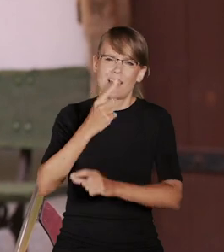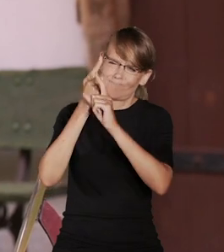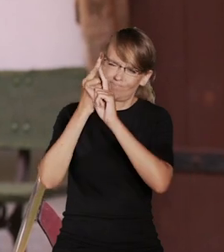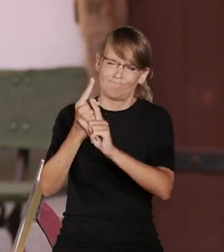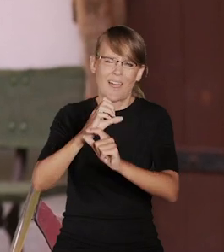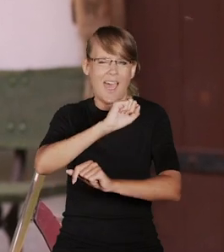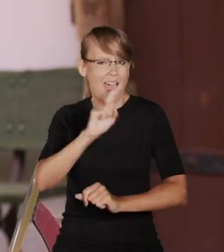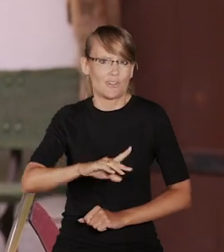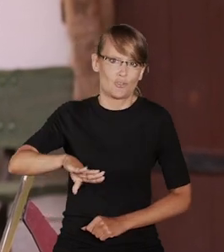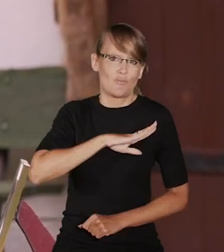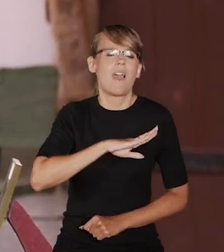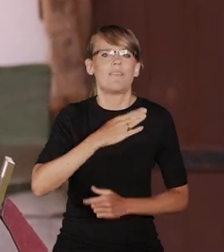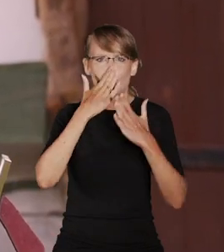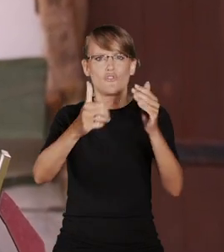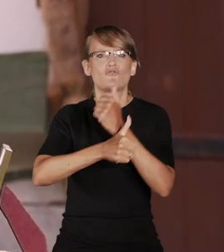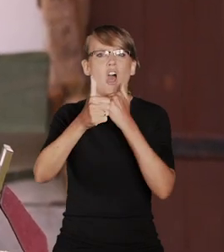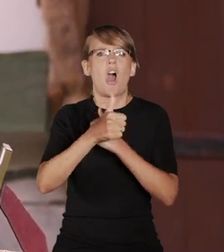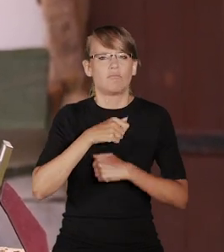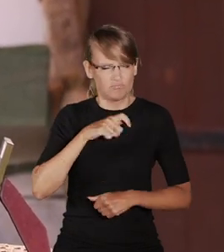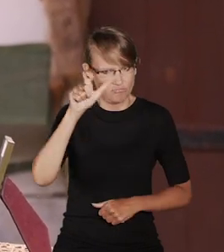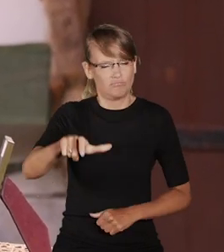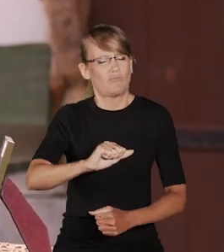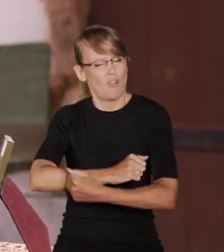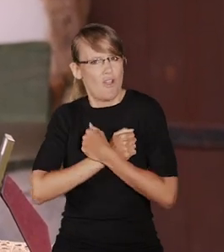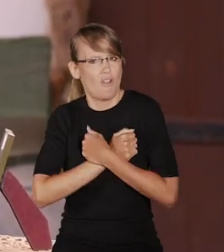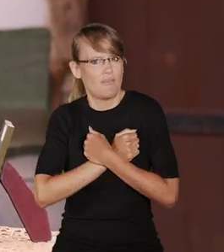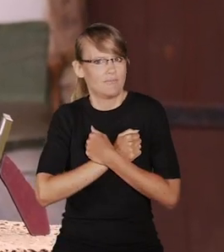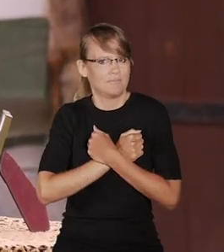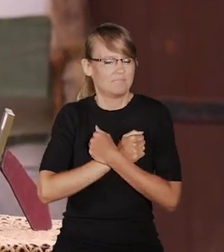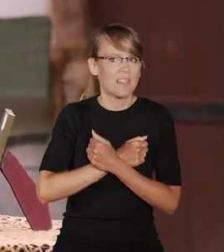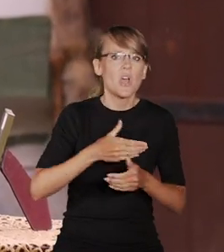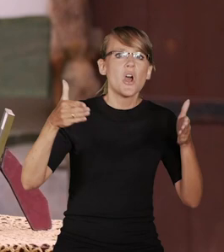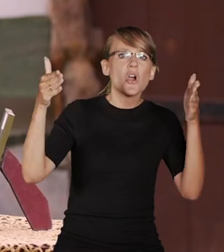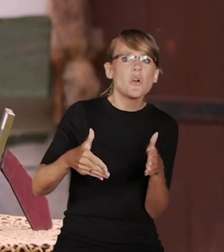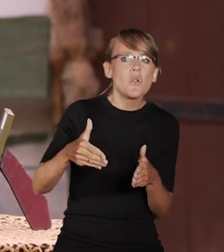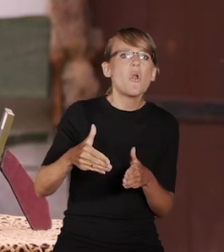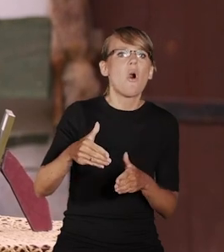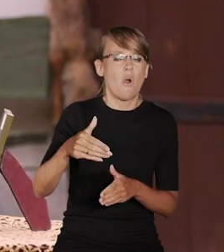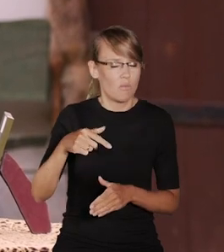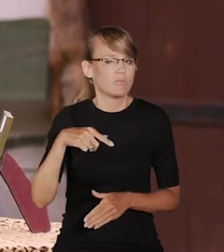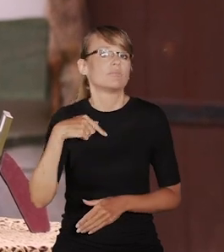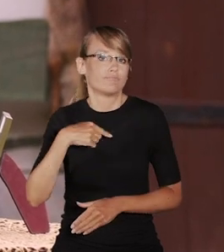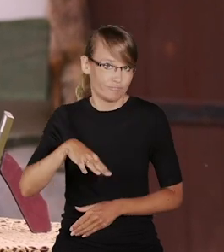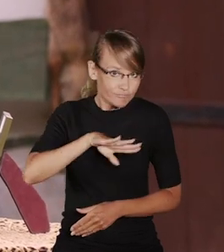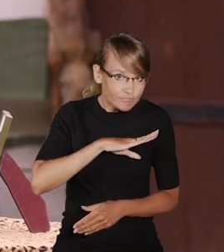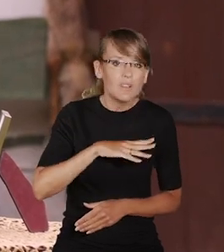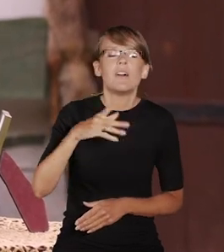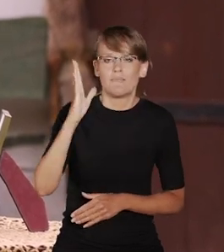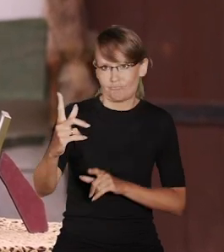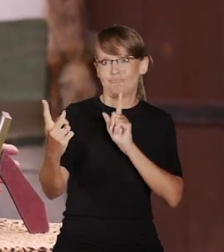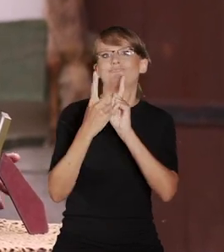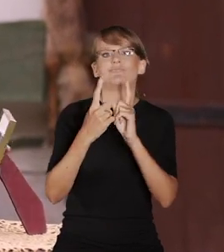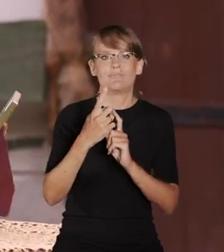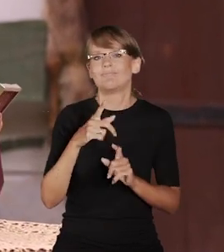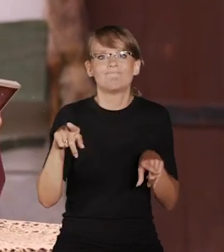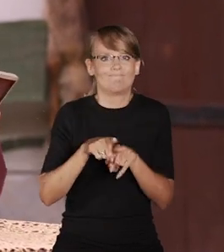często niesprawiedliwy, okrutny, a nawet nawet wiarołomny. Ale ja będę